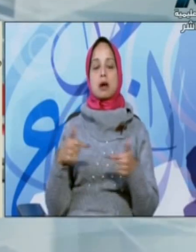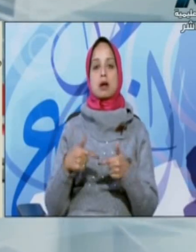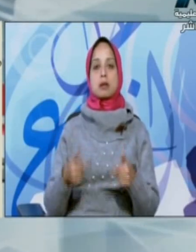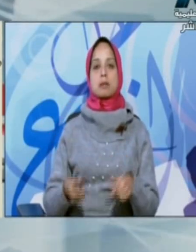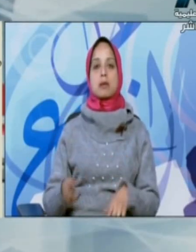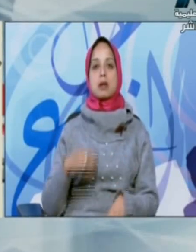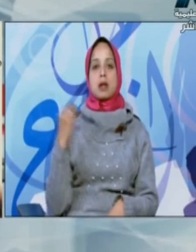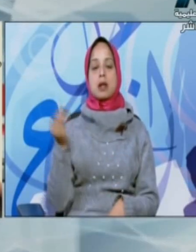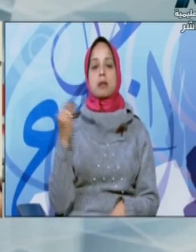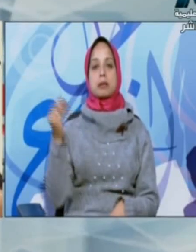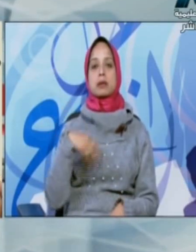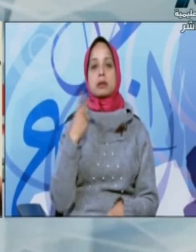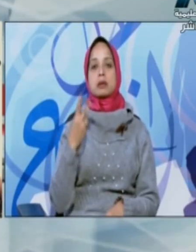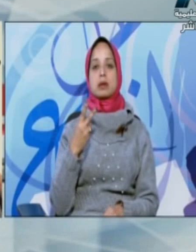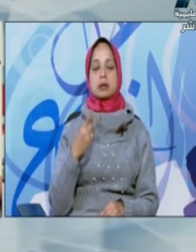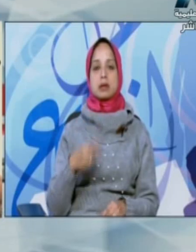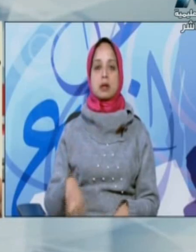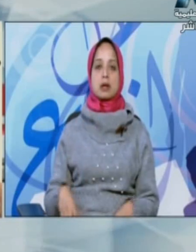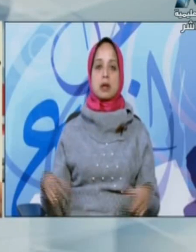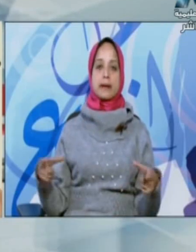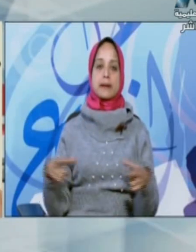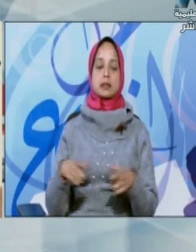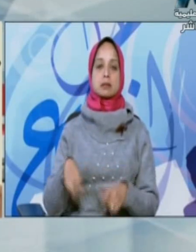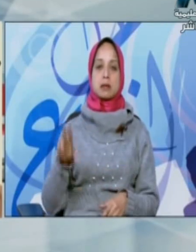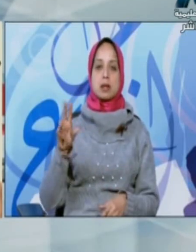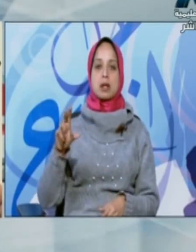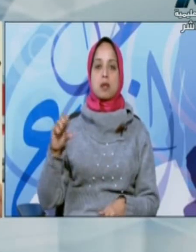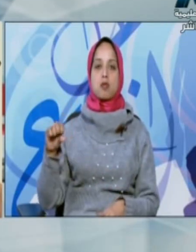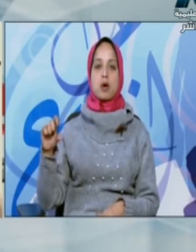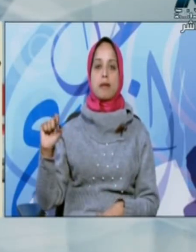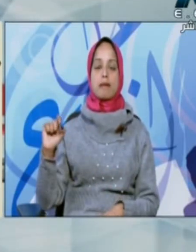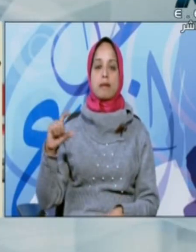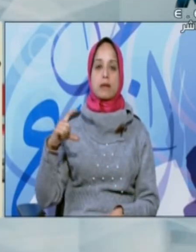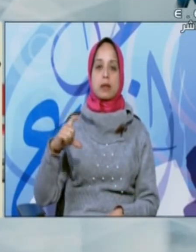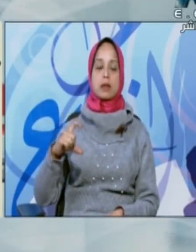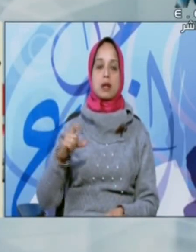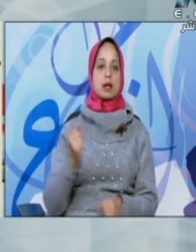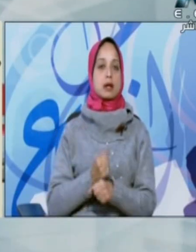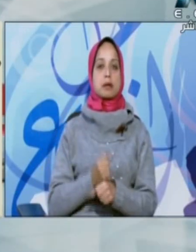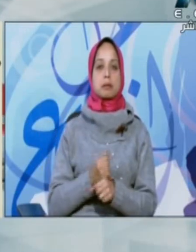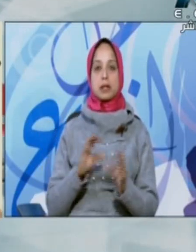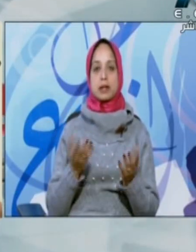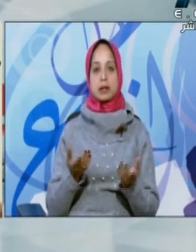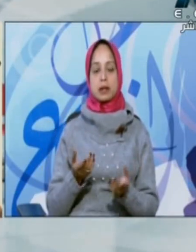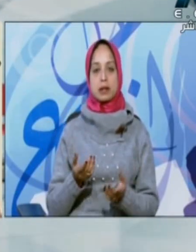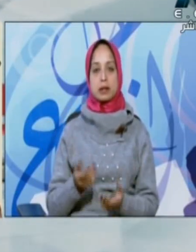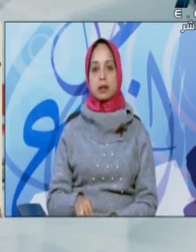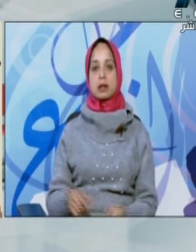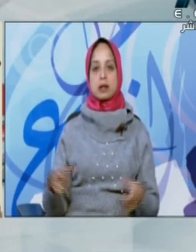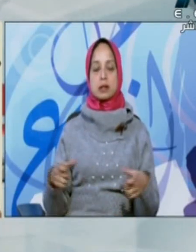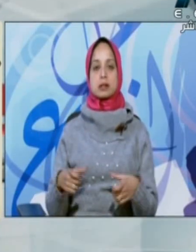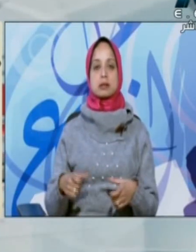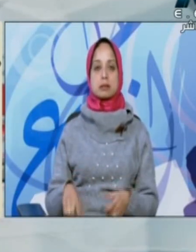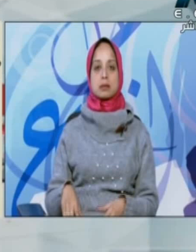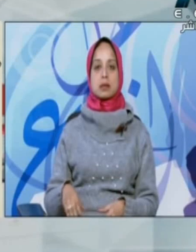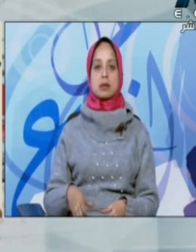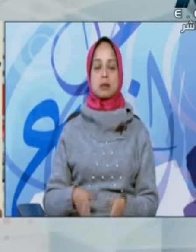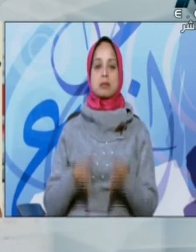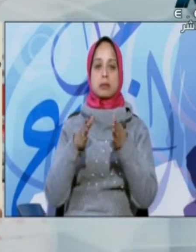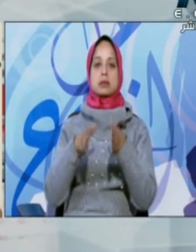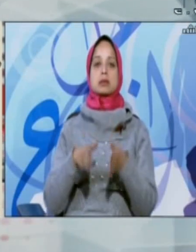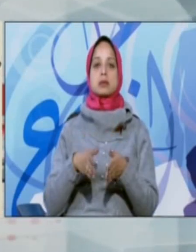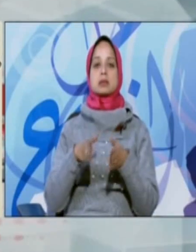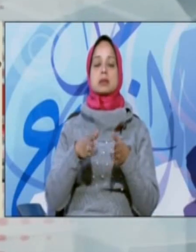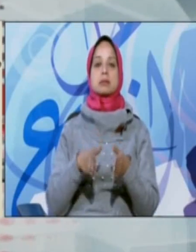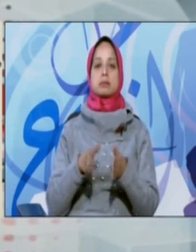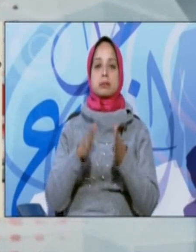الحكومه ملوش علاقه بالموضوع، حزب الوفد عايز يعمل حاجه، هيعمل حزب الوفد؟ حزب الوفد عايز ينظم،